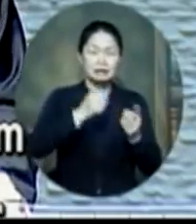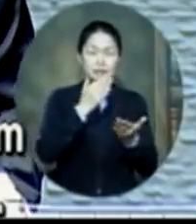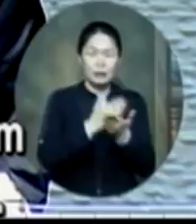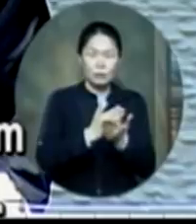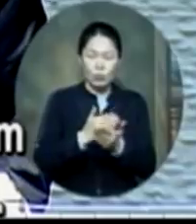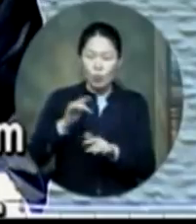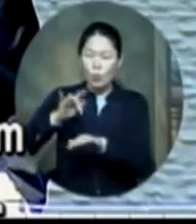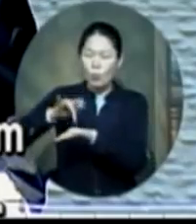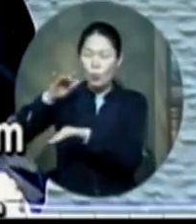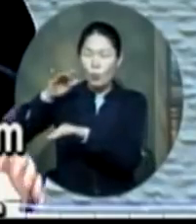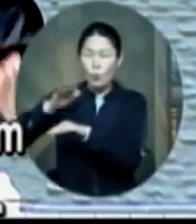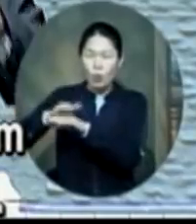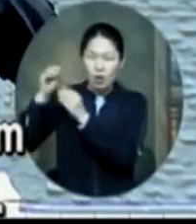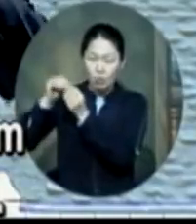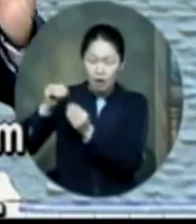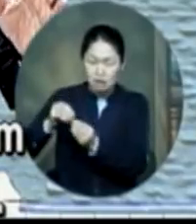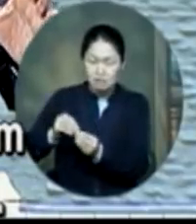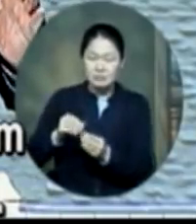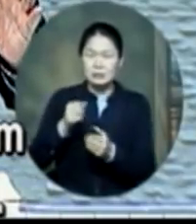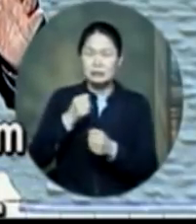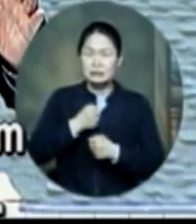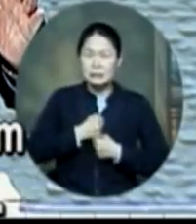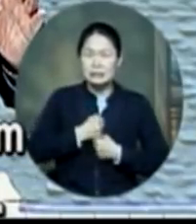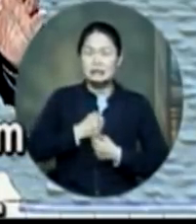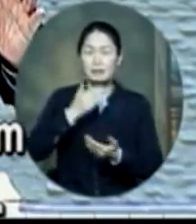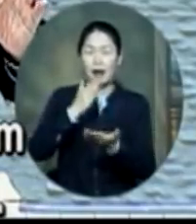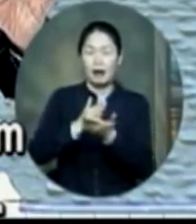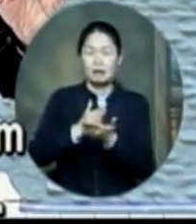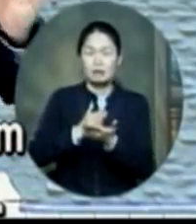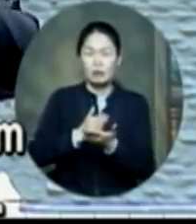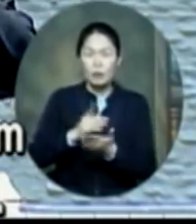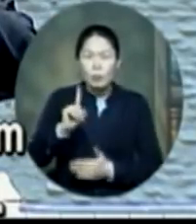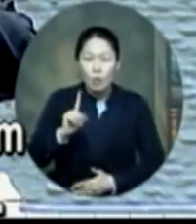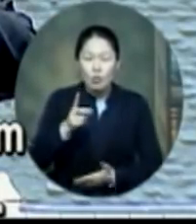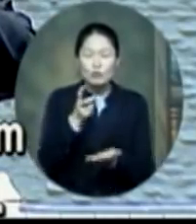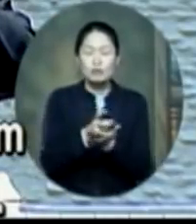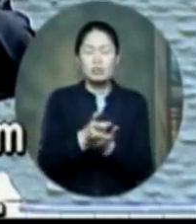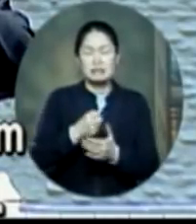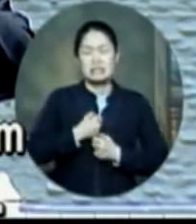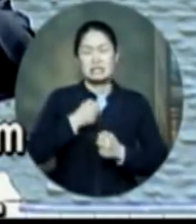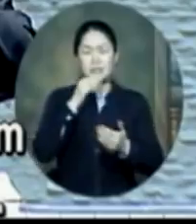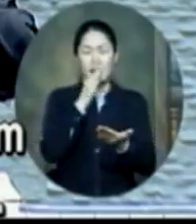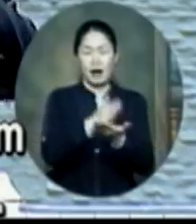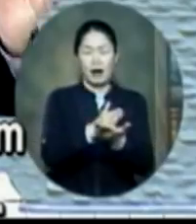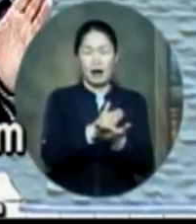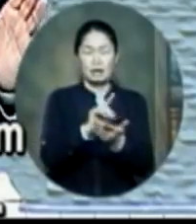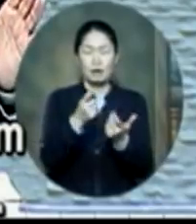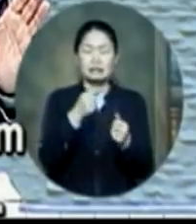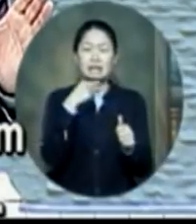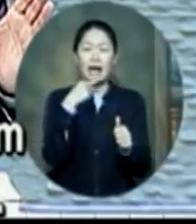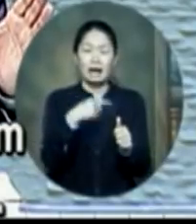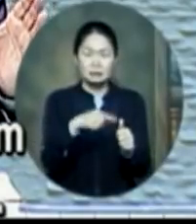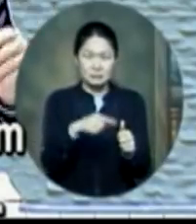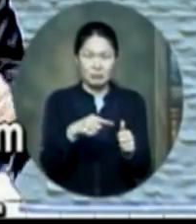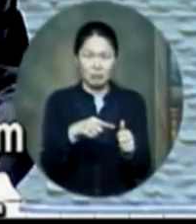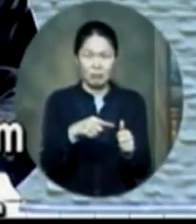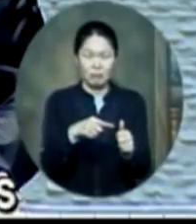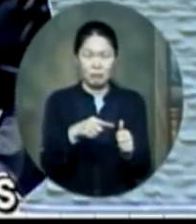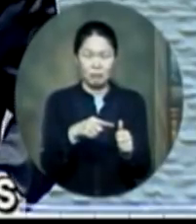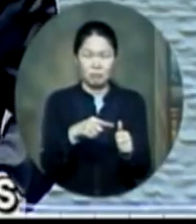다시 말하면 이제 율법 지키지 마. 율법은 지키지 마. 그렇게 가르친다는 거예요.